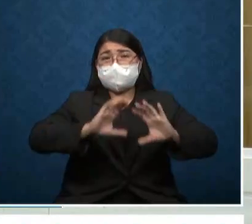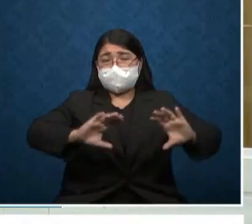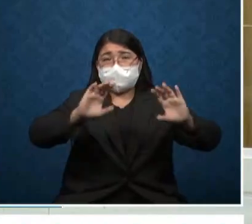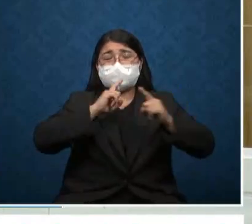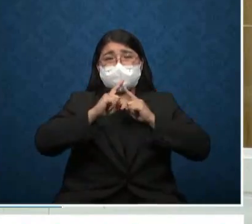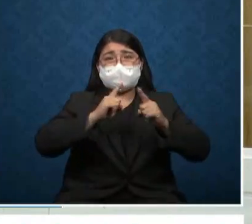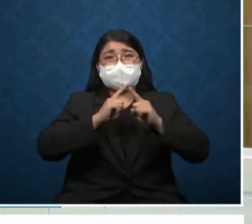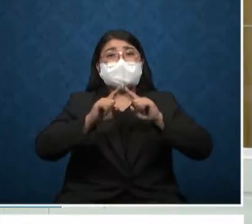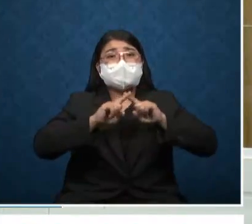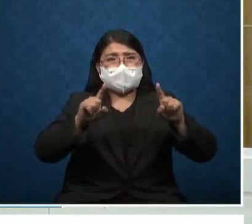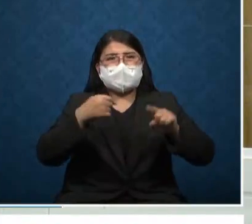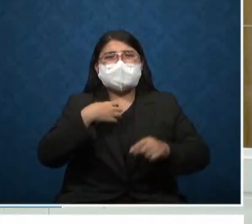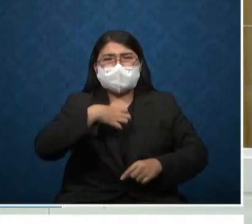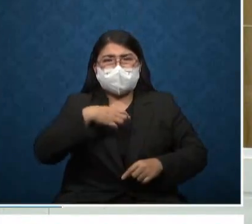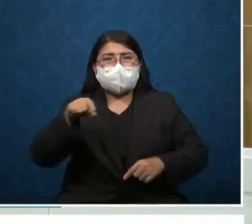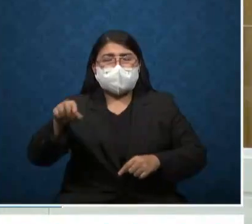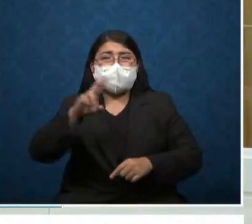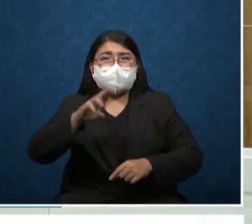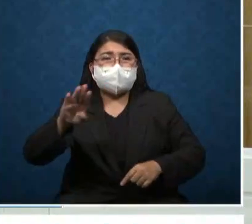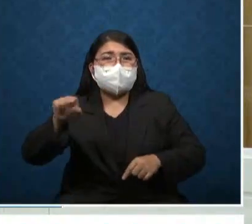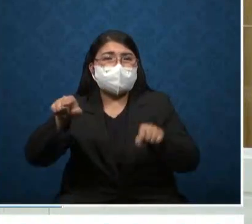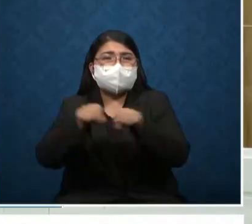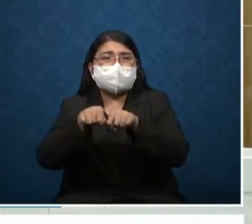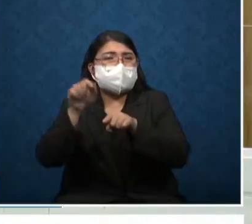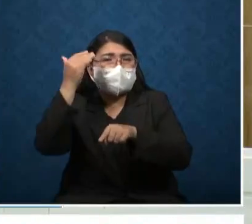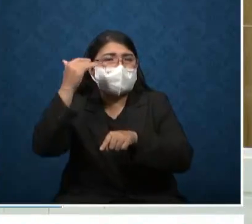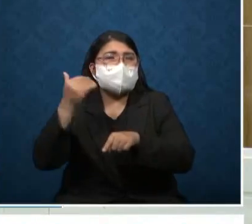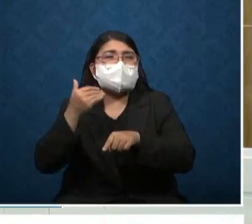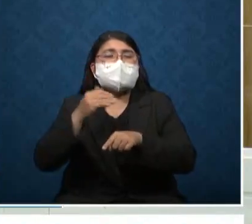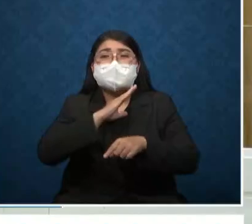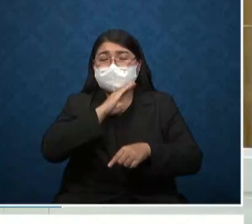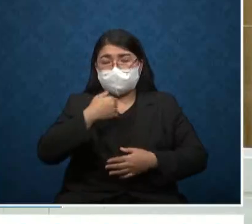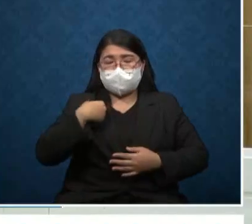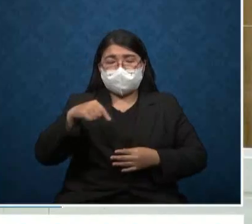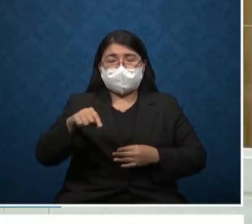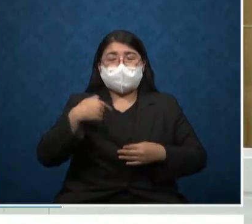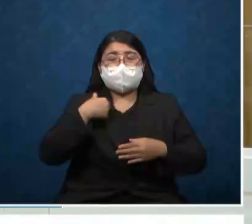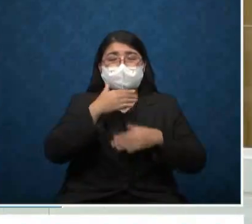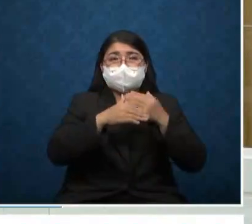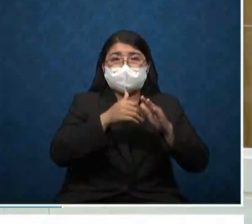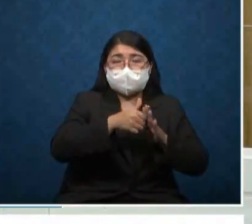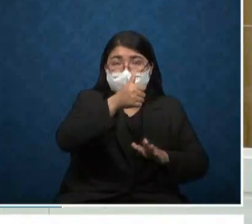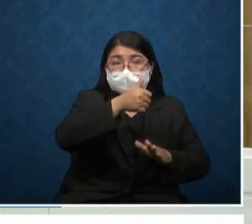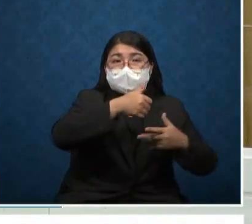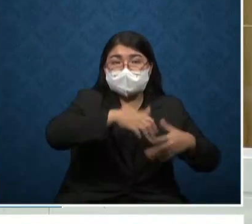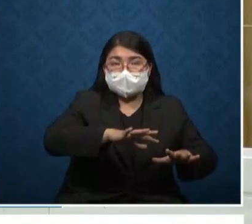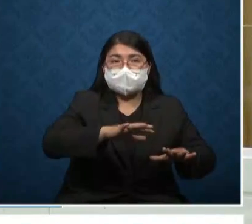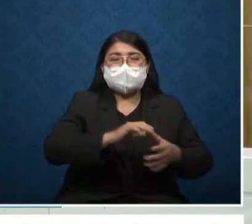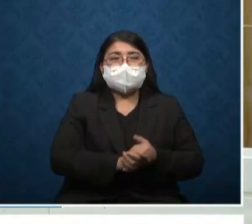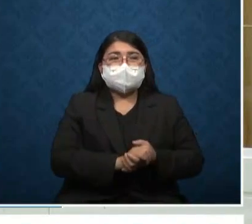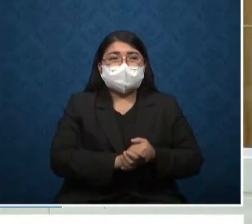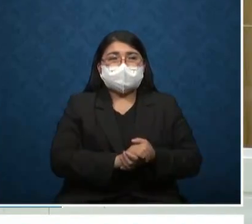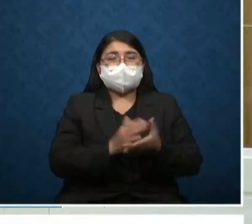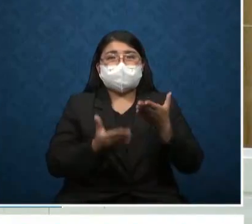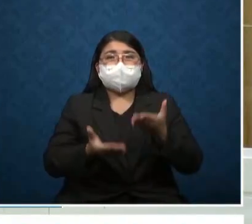ใหมระบบแบบนี้เกิดขในประเทศไยเป็นช่องทางสำหรบคนที่เขาปสบคามสำเร็จที่ไมไดอยู่ใระบบปกติหรือก็พ